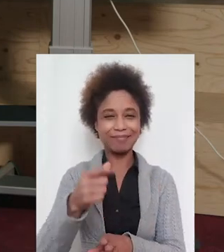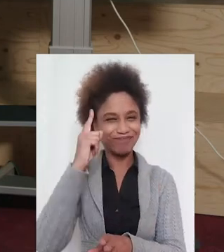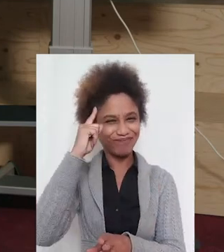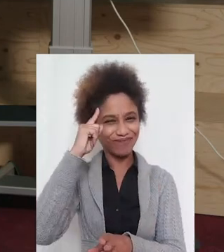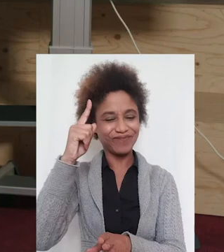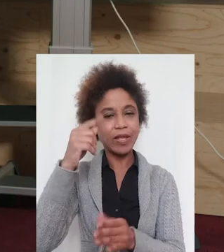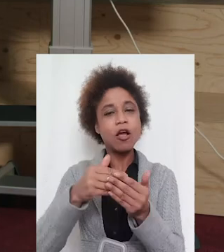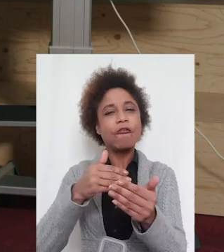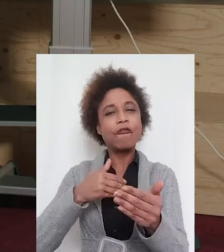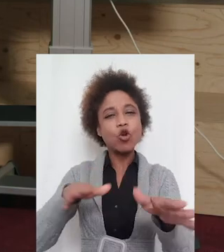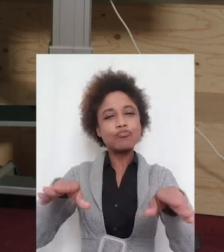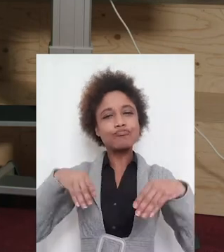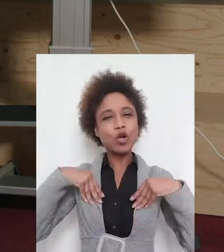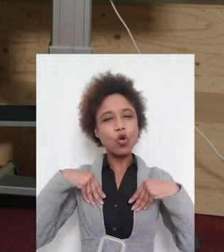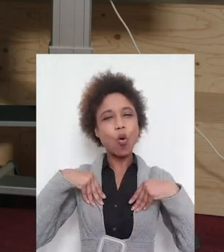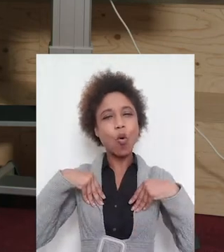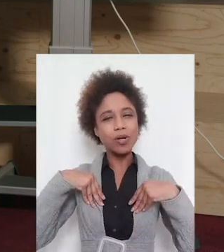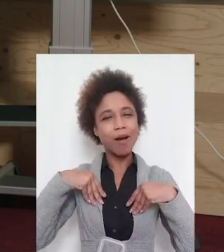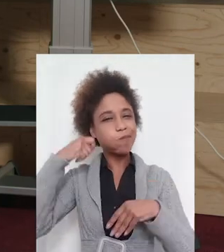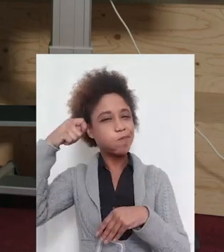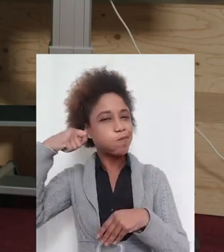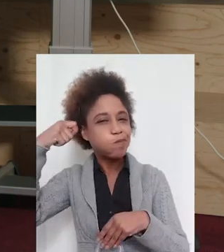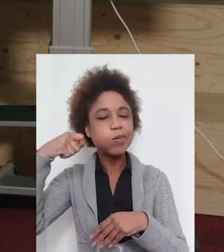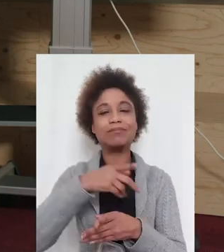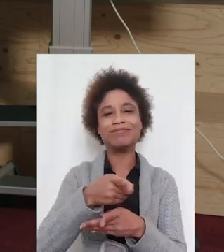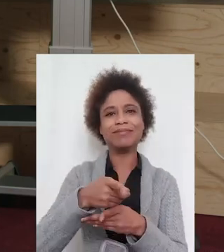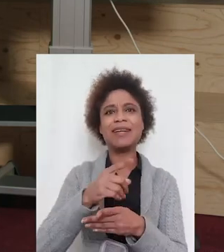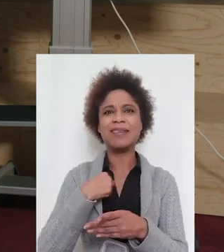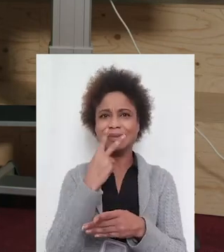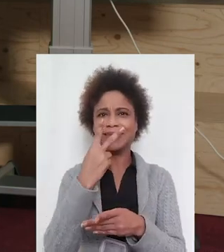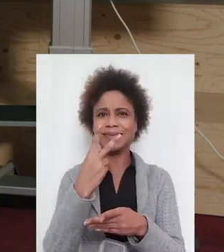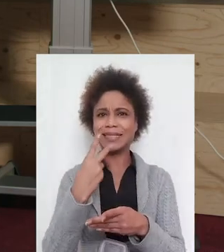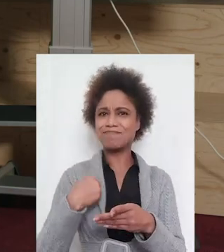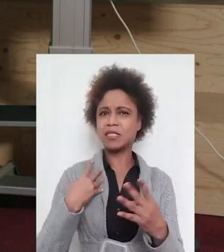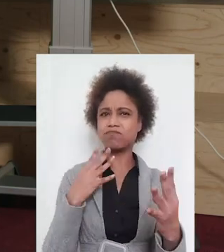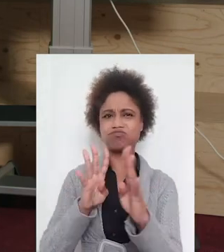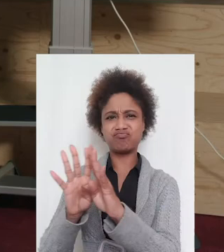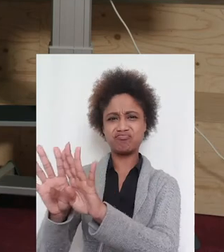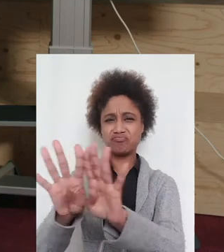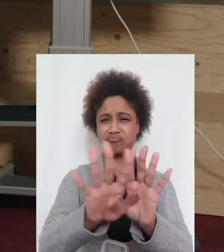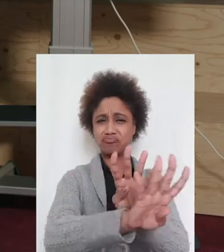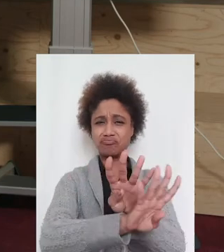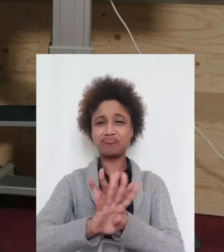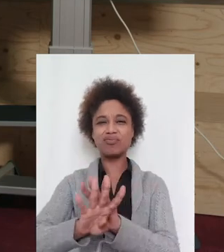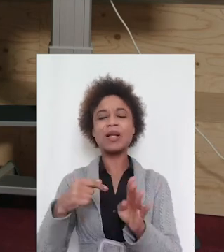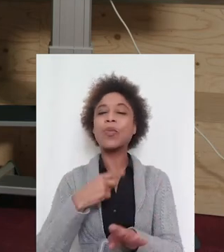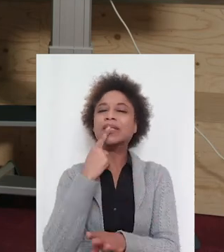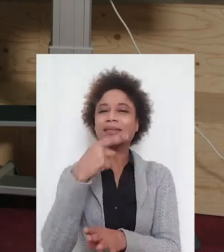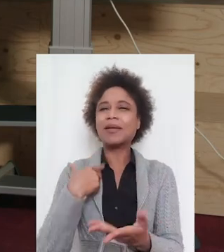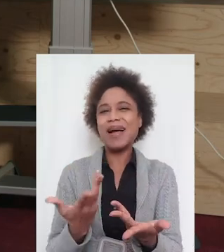opgenomen, dus je ziet veel mensen dicht op elkaar. Ik zeg er maar even bij, want dat is in deze tijd ziet dat er best vreemd uit.